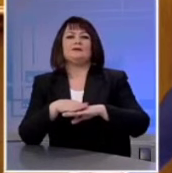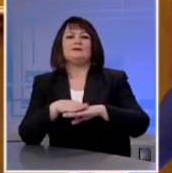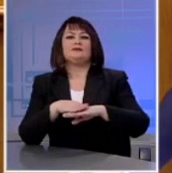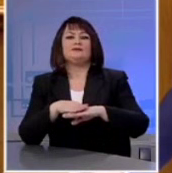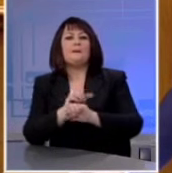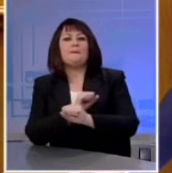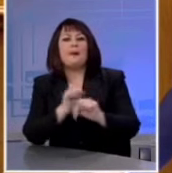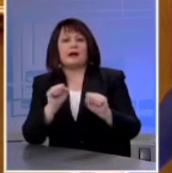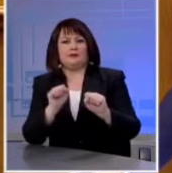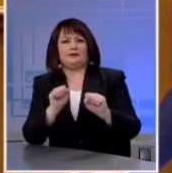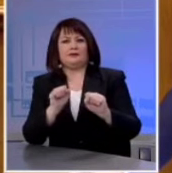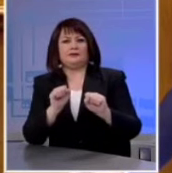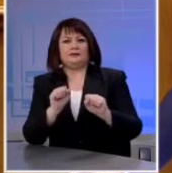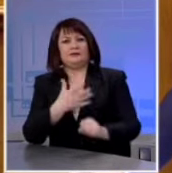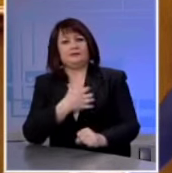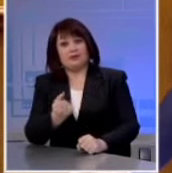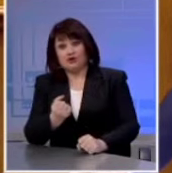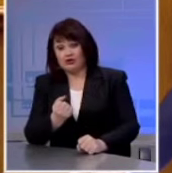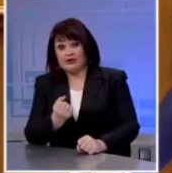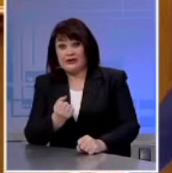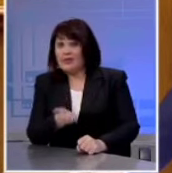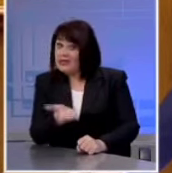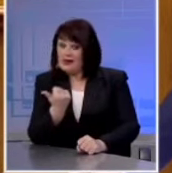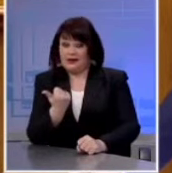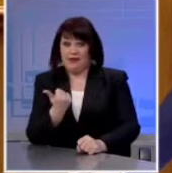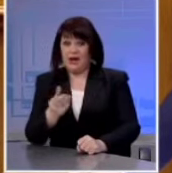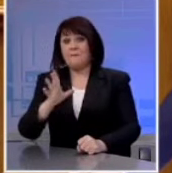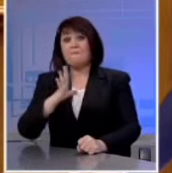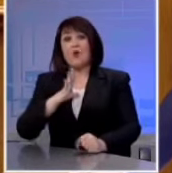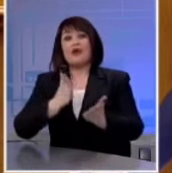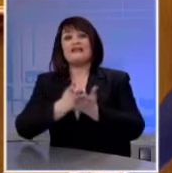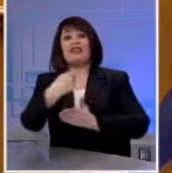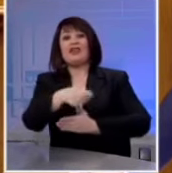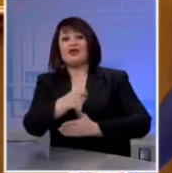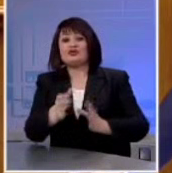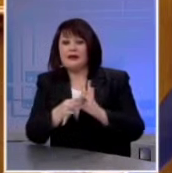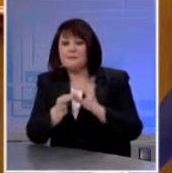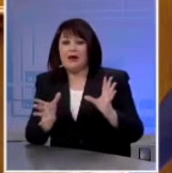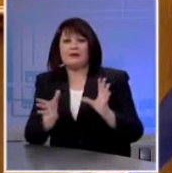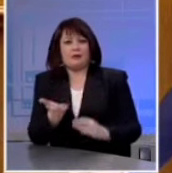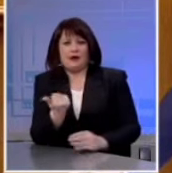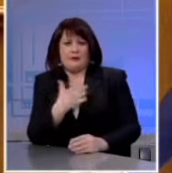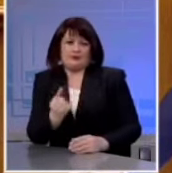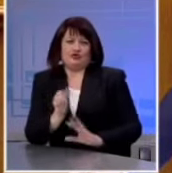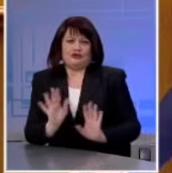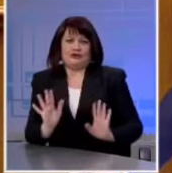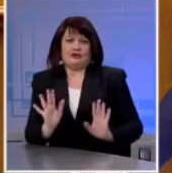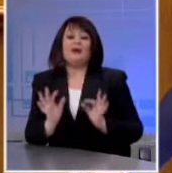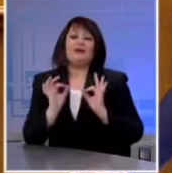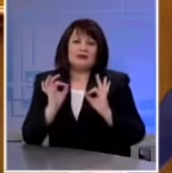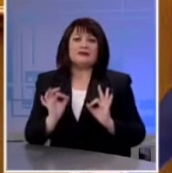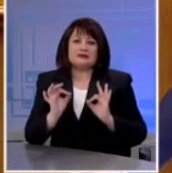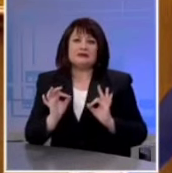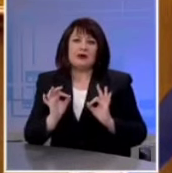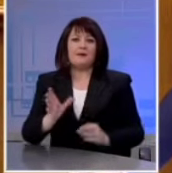διάρρηξη της σχέσης εμπιστοσύνης ανάμεσα στους πολίτες και τη δικαιοσύνη. Και βεβαίως και ανάμεσα